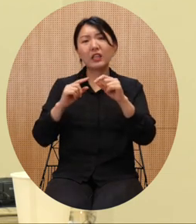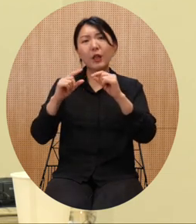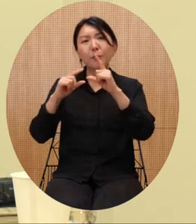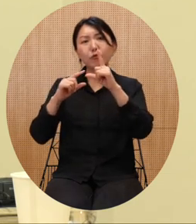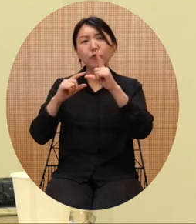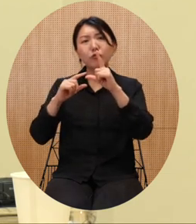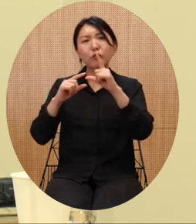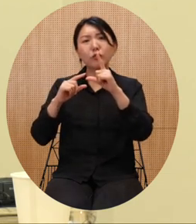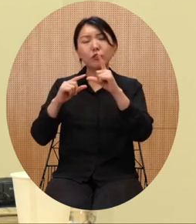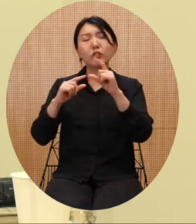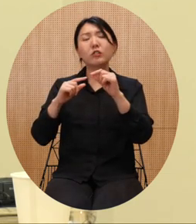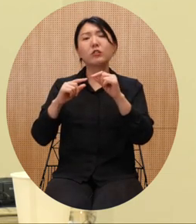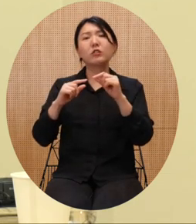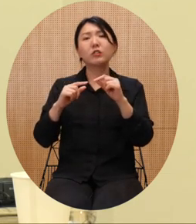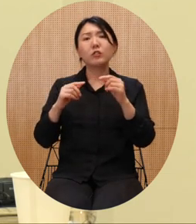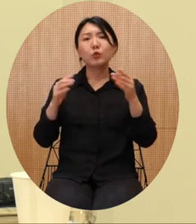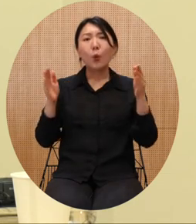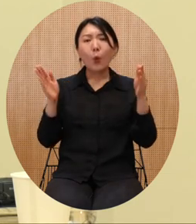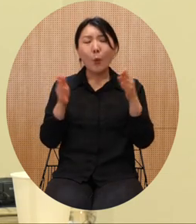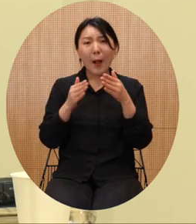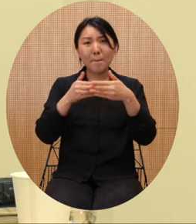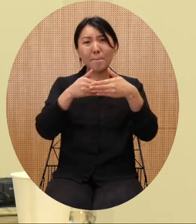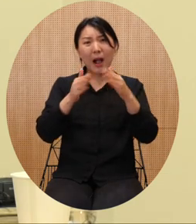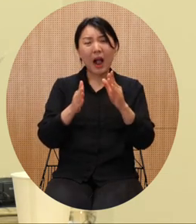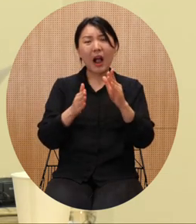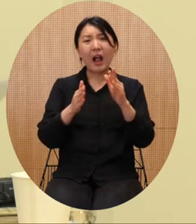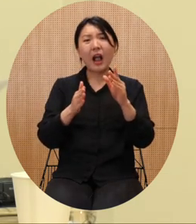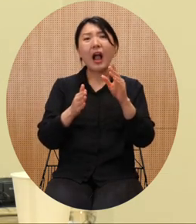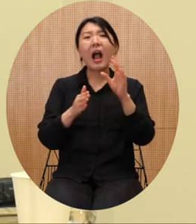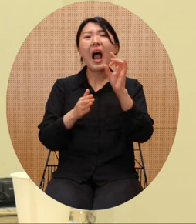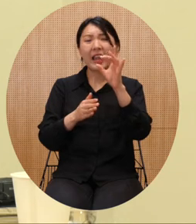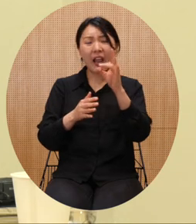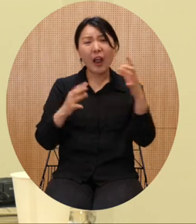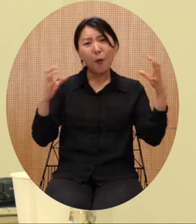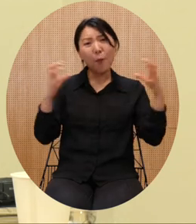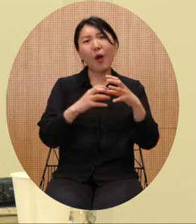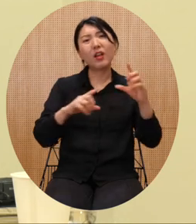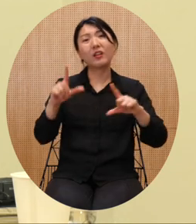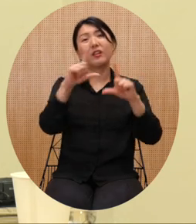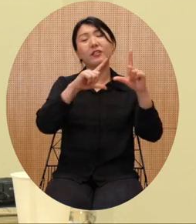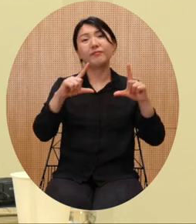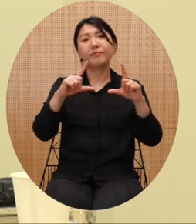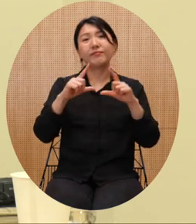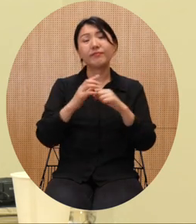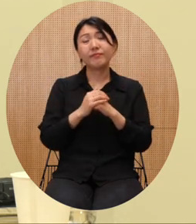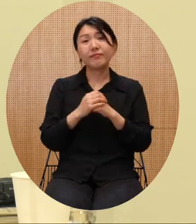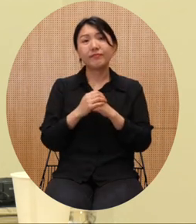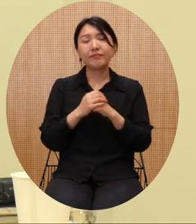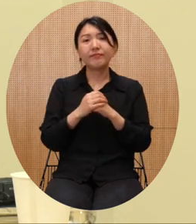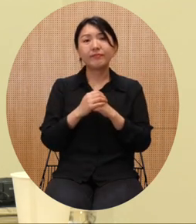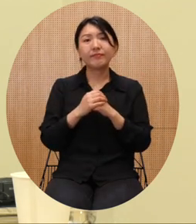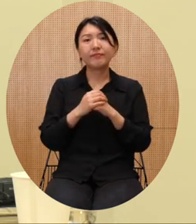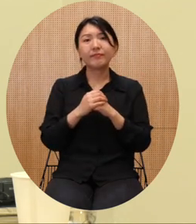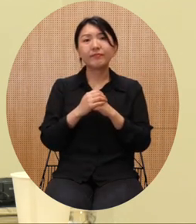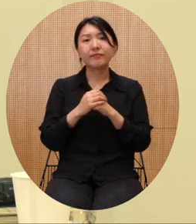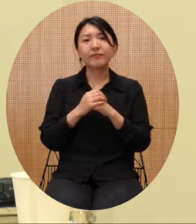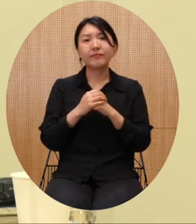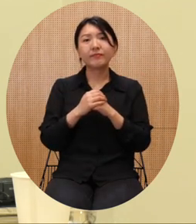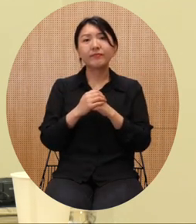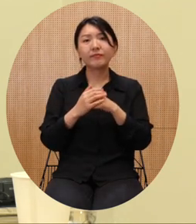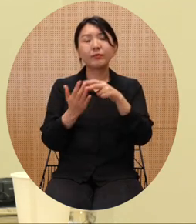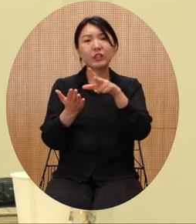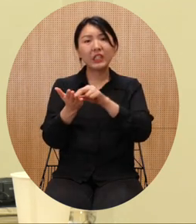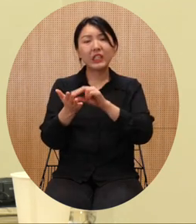좁은 원룸가구에 모여 살고 있기 때문에 그런 일들이 일어나고 있습니다. 문제는